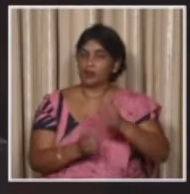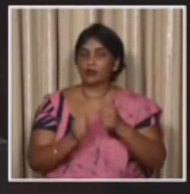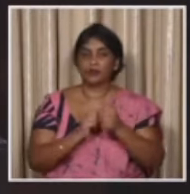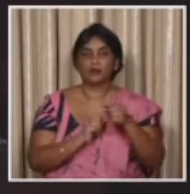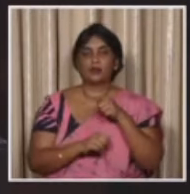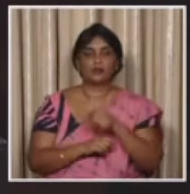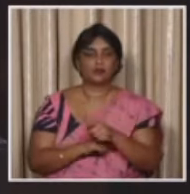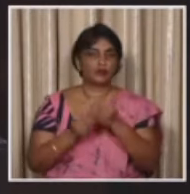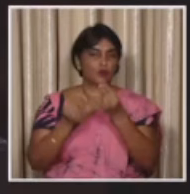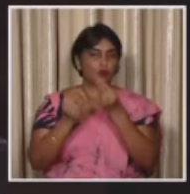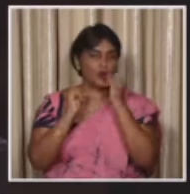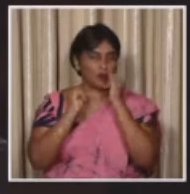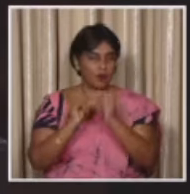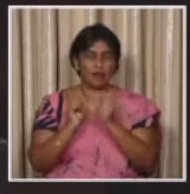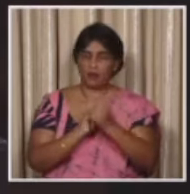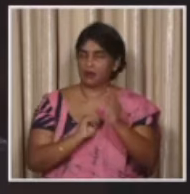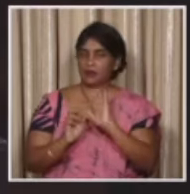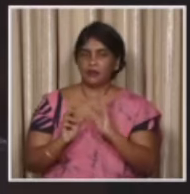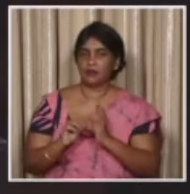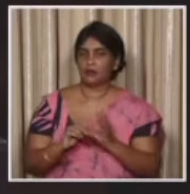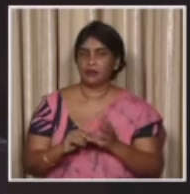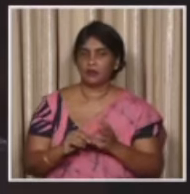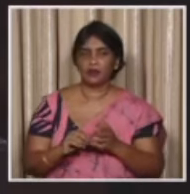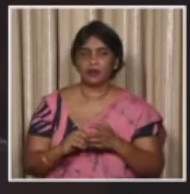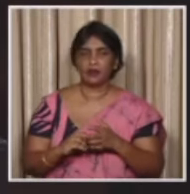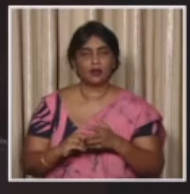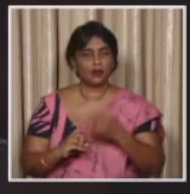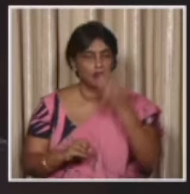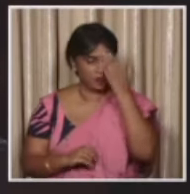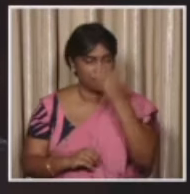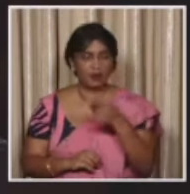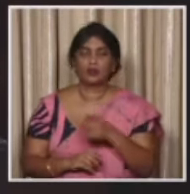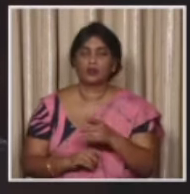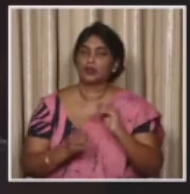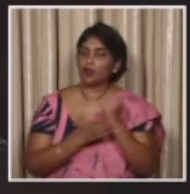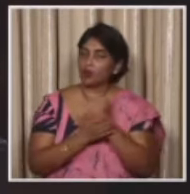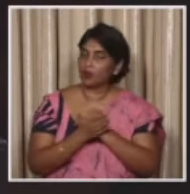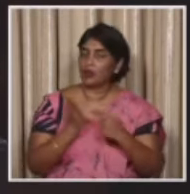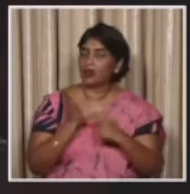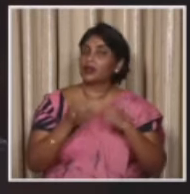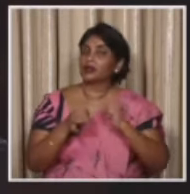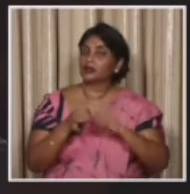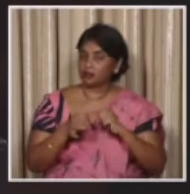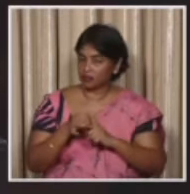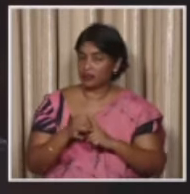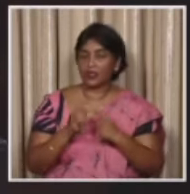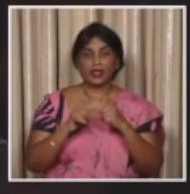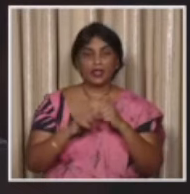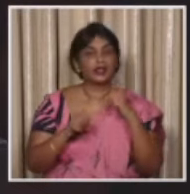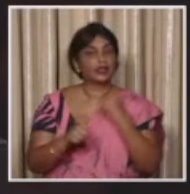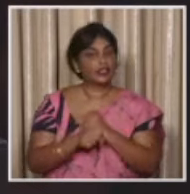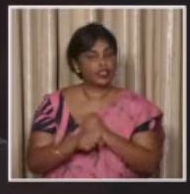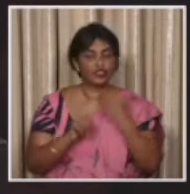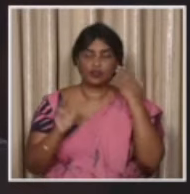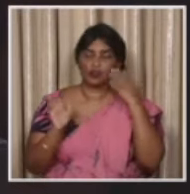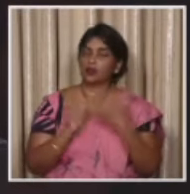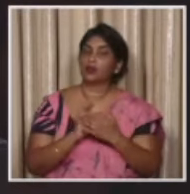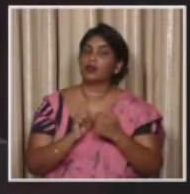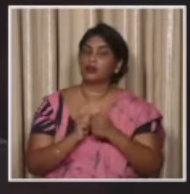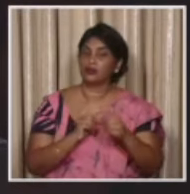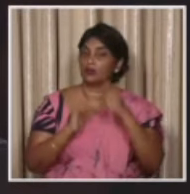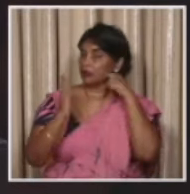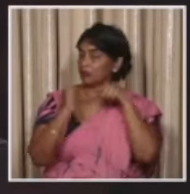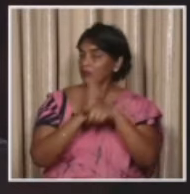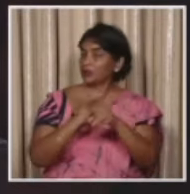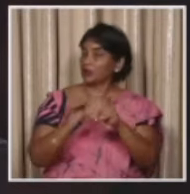කියනවා මේ අපරාධය කරන්නට එපා. කරුණා කරලා හැම ටෙන්ඩර් එකක්ම ඩිජිටල් ප්ලැට්ෆෝම් එකක් හරහා